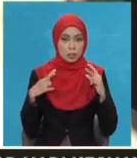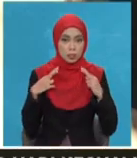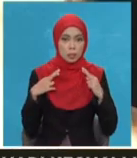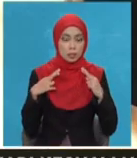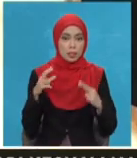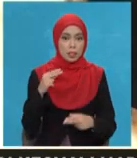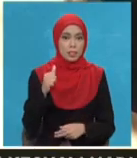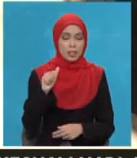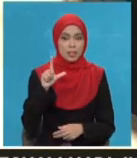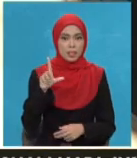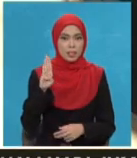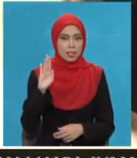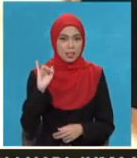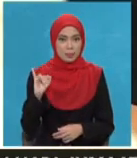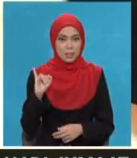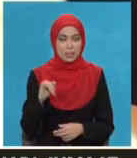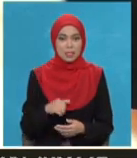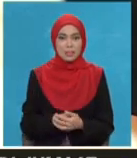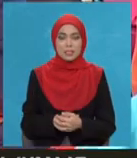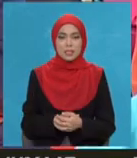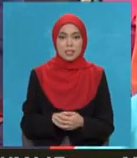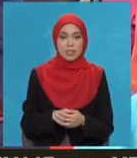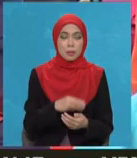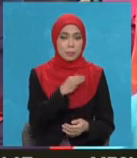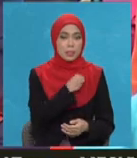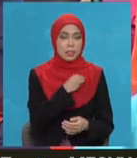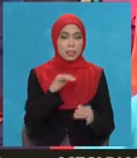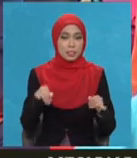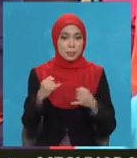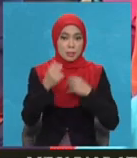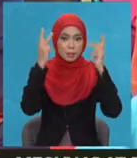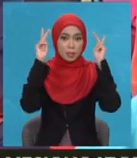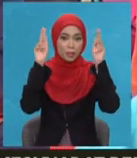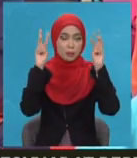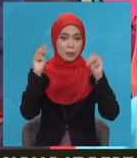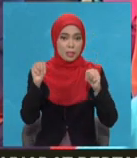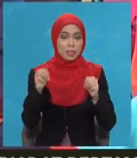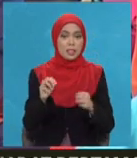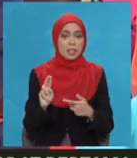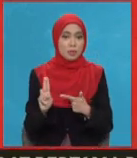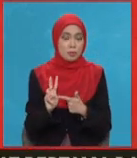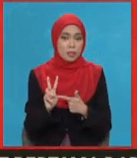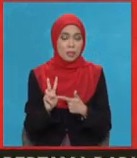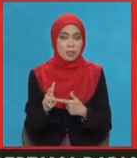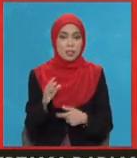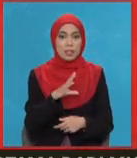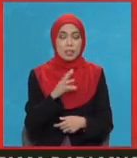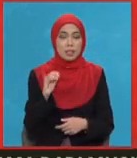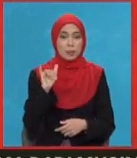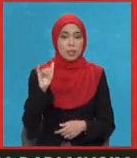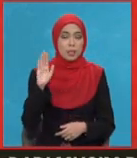bin Haji Muhammad Yusuf menteri di jabatan Perdana Menteri dan menteri pertahanan kedua dan yang berhormat datuk